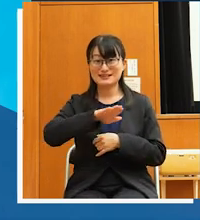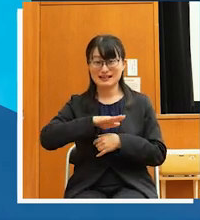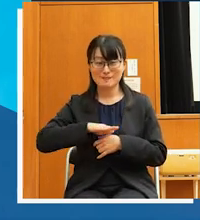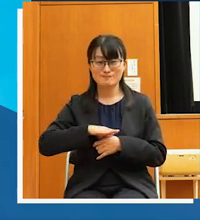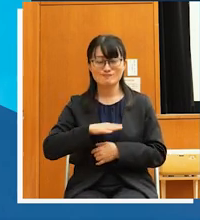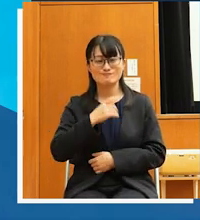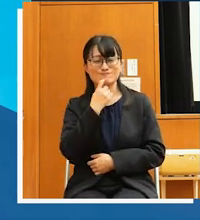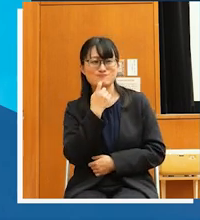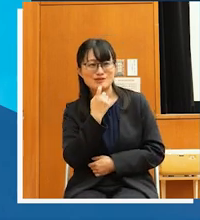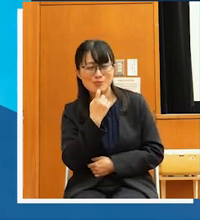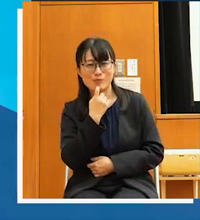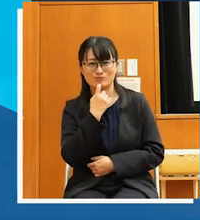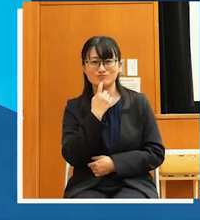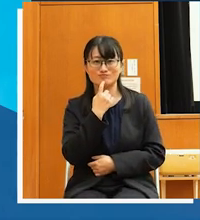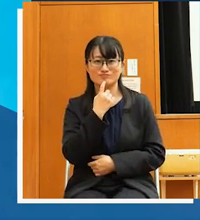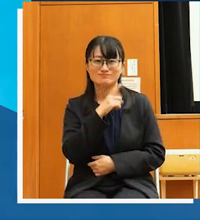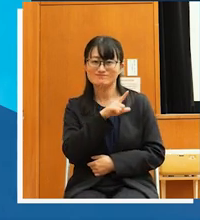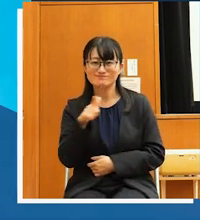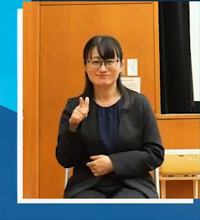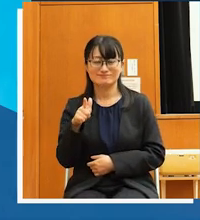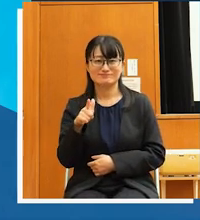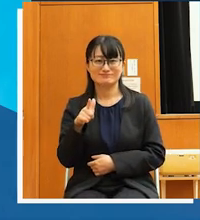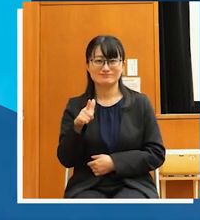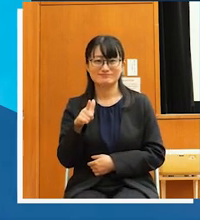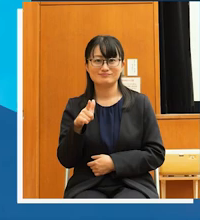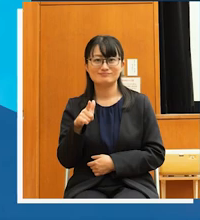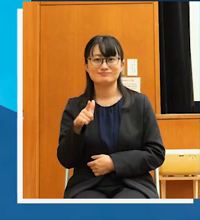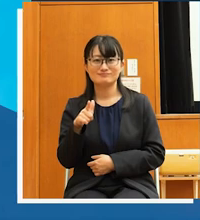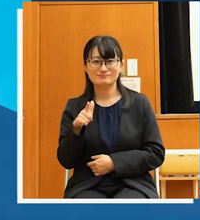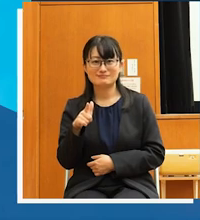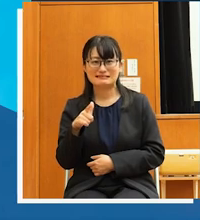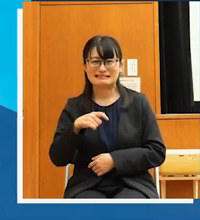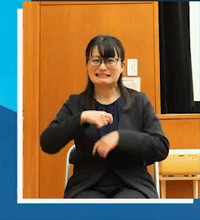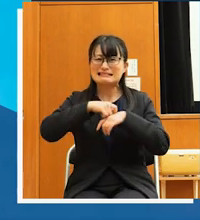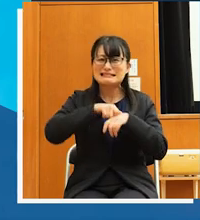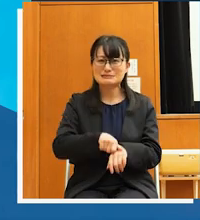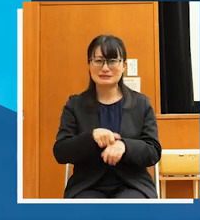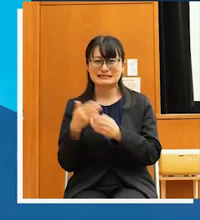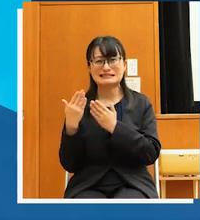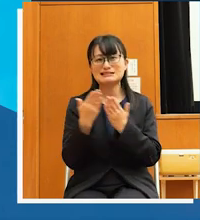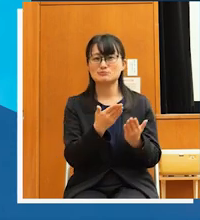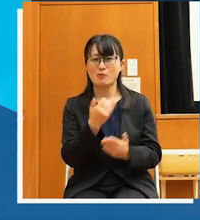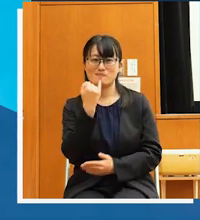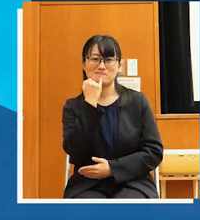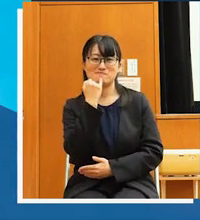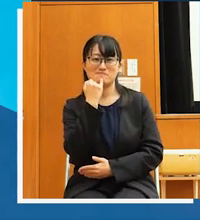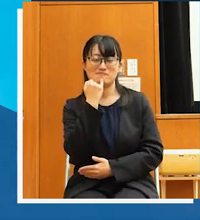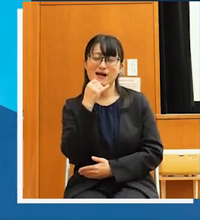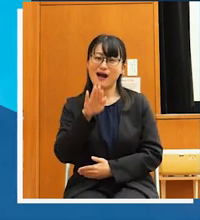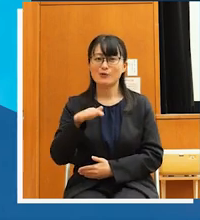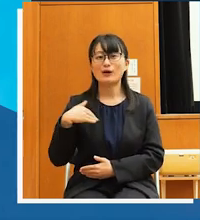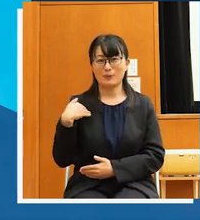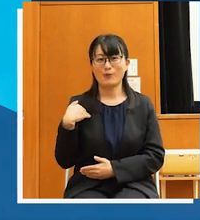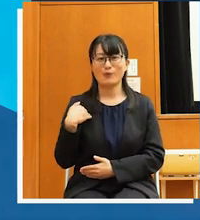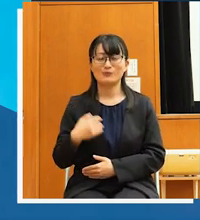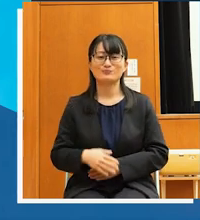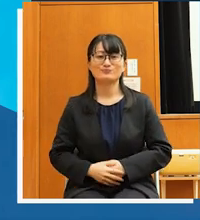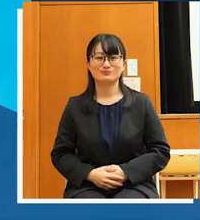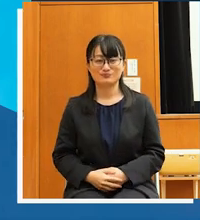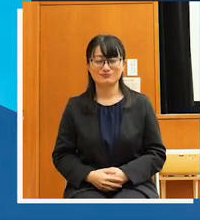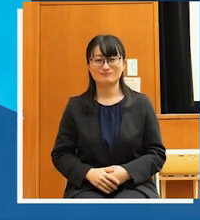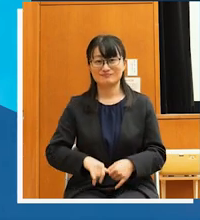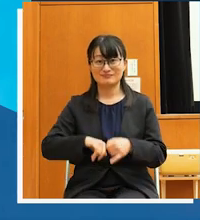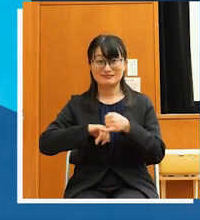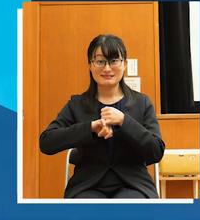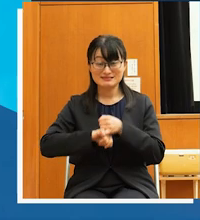素朴な疑問からですねえかなり厳しいあの質問もですねひょっとしたらあるかもしれませんけれどもあの